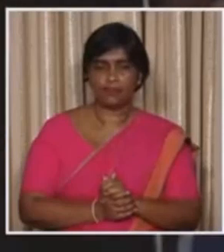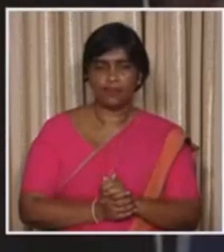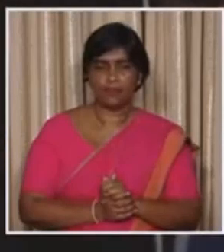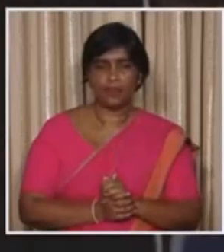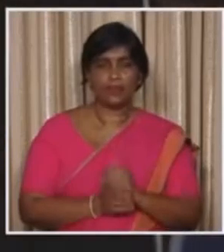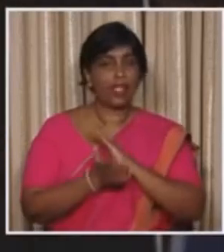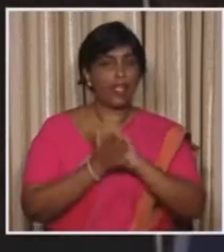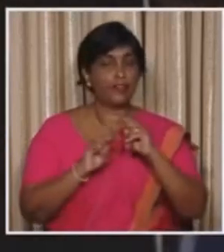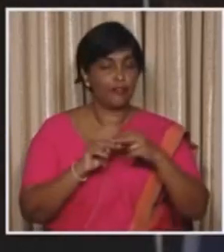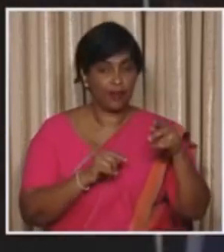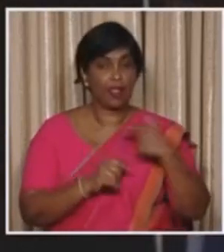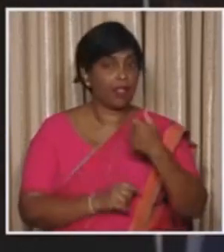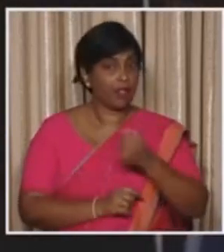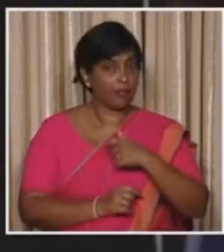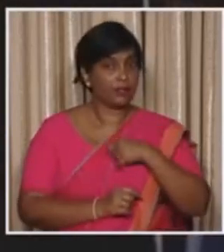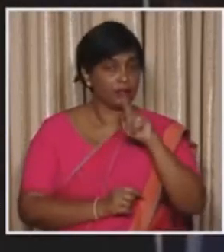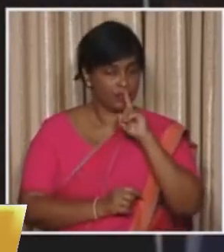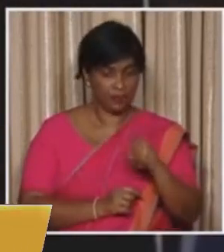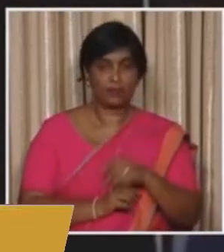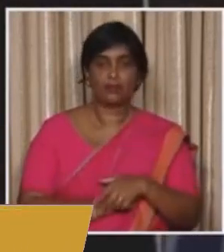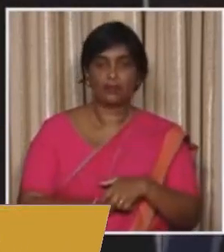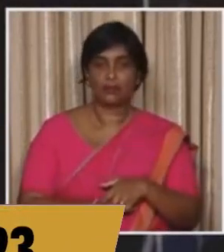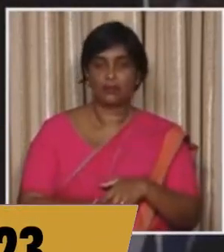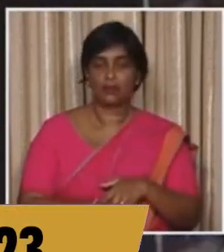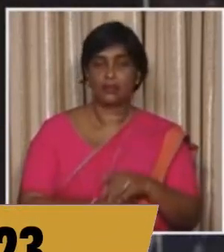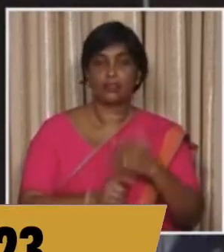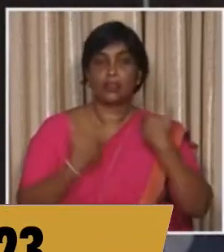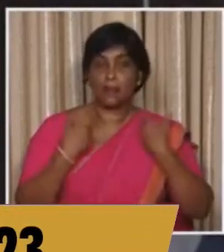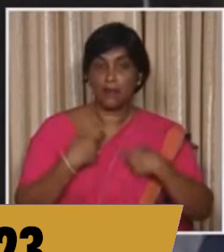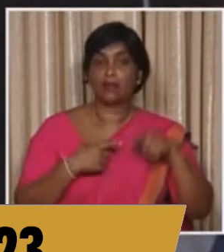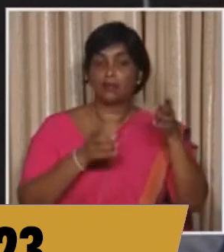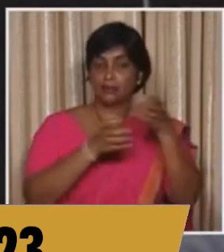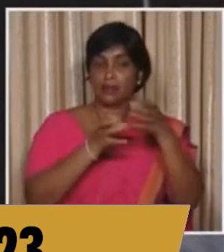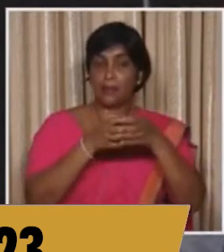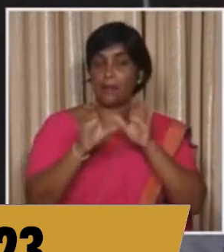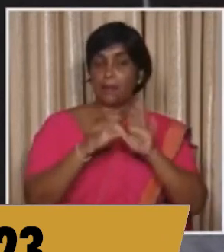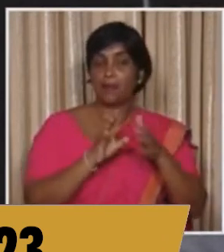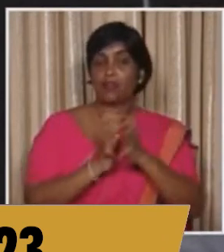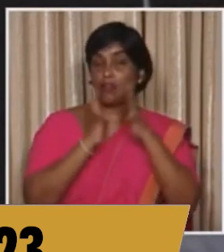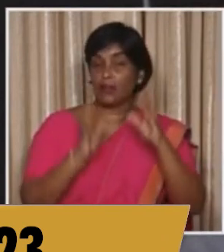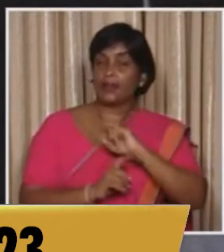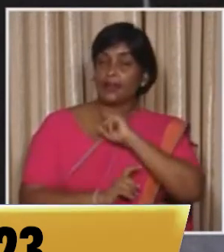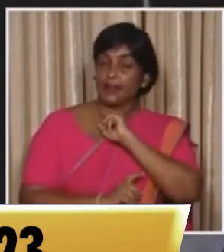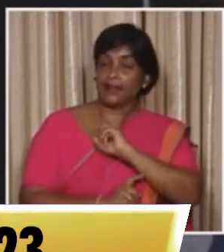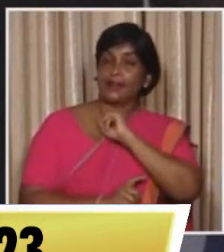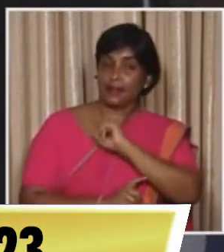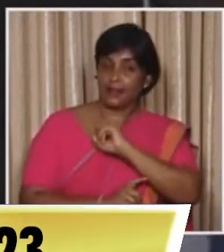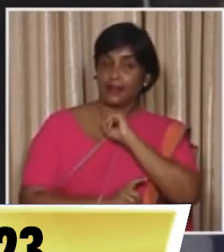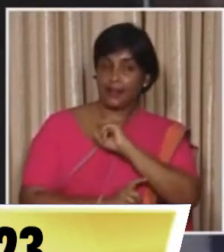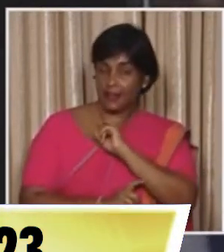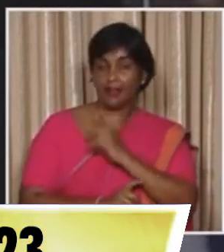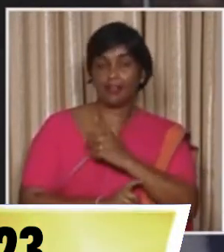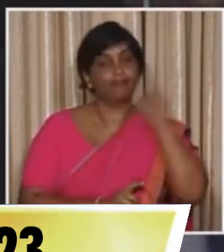ගරු හරින් ප්‍රනාන්දු එමෙතුමා මගේ නම සඳහන් කරමින් සඳහන් කළා රාජපක්ෂවරු ඇතුළු මේ පාලනය ගැන අපි බොහොම උගුර මොනවාද ලේහරා